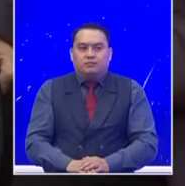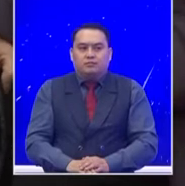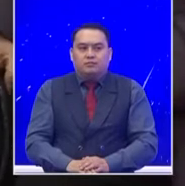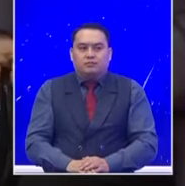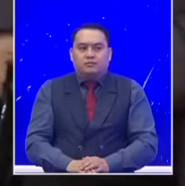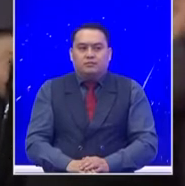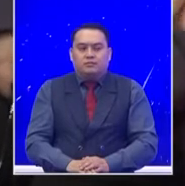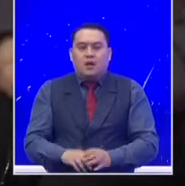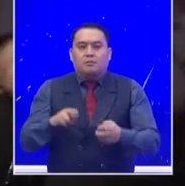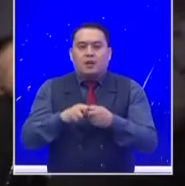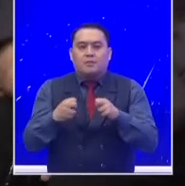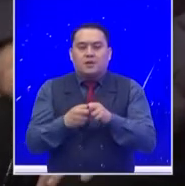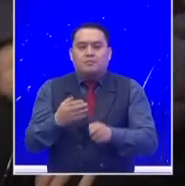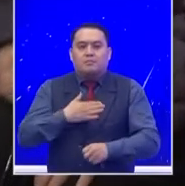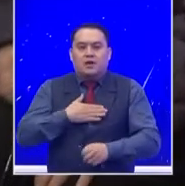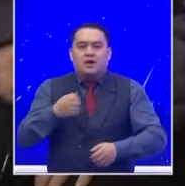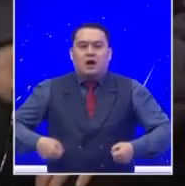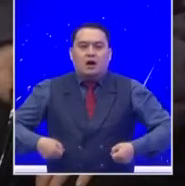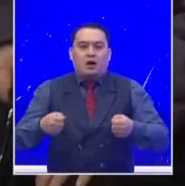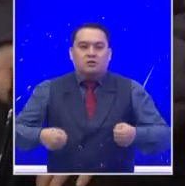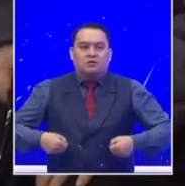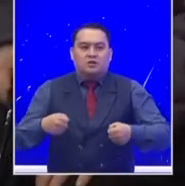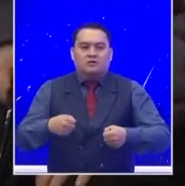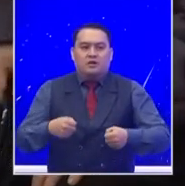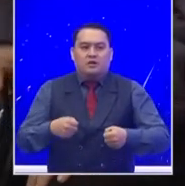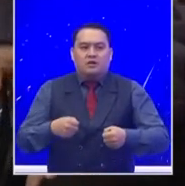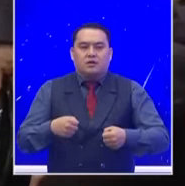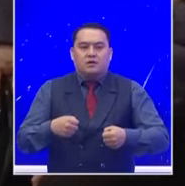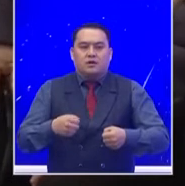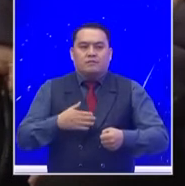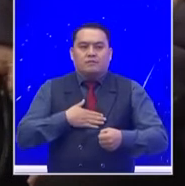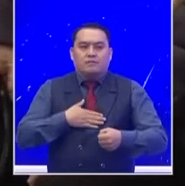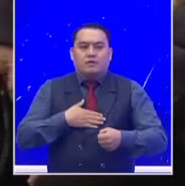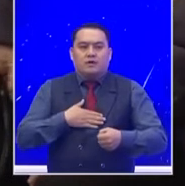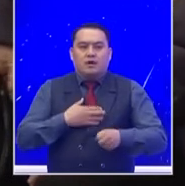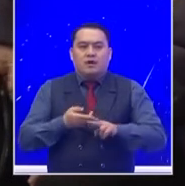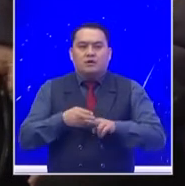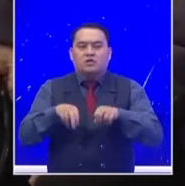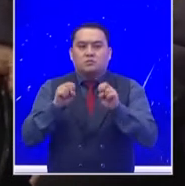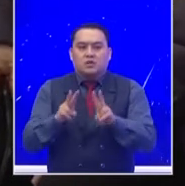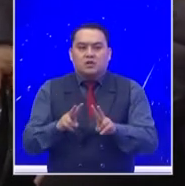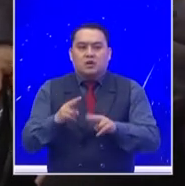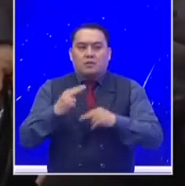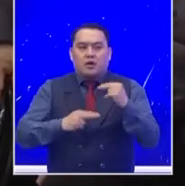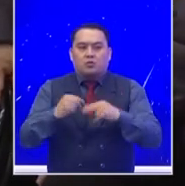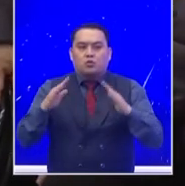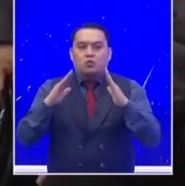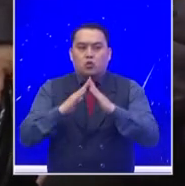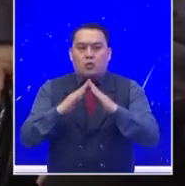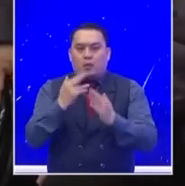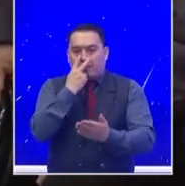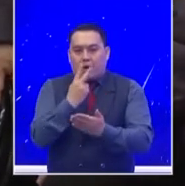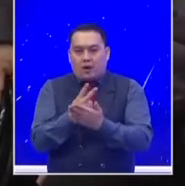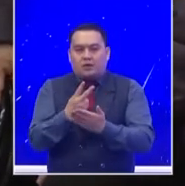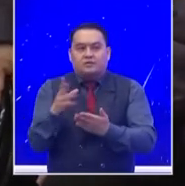со зрением. Мы люди на колясках, это не важно, я буду, наши ребята. Возьмите в качестве эксперта при постройке этого дома. Они вам покажут